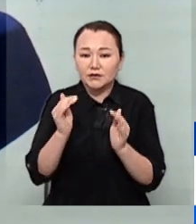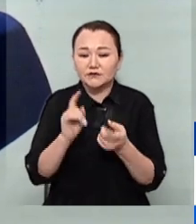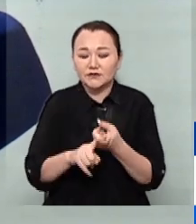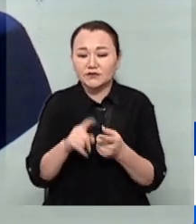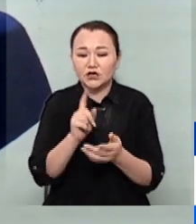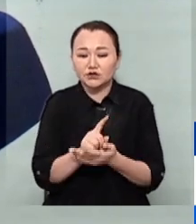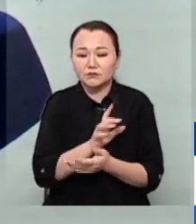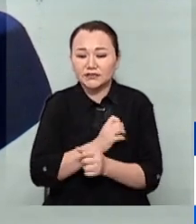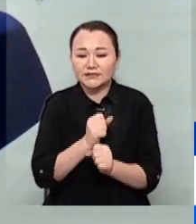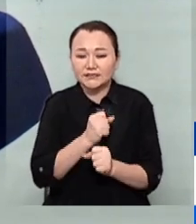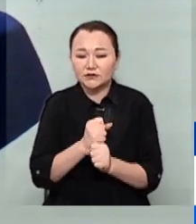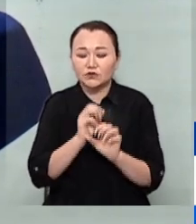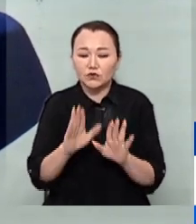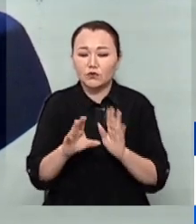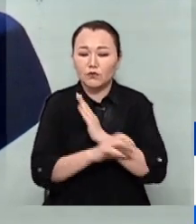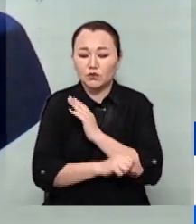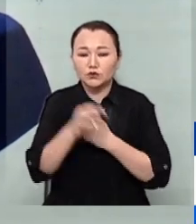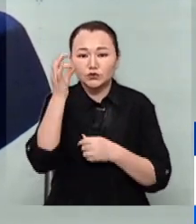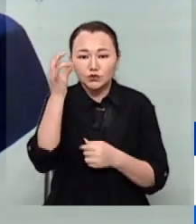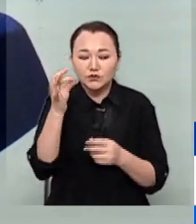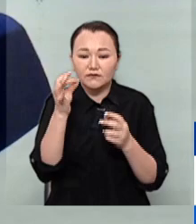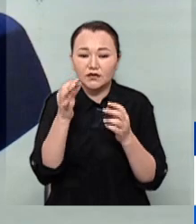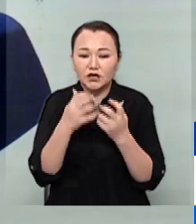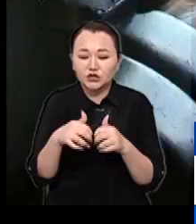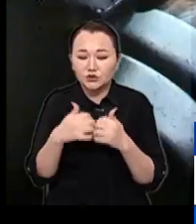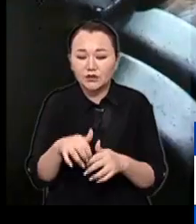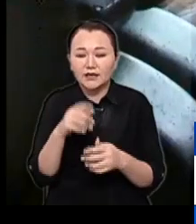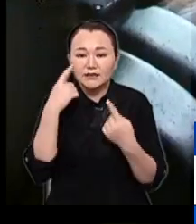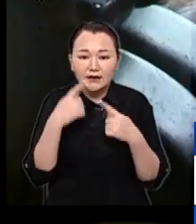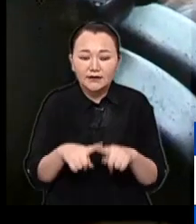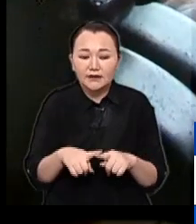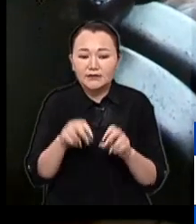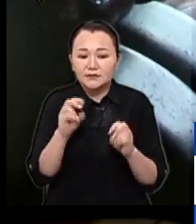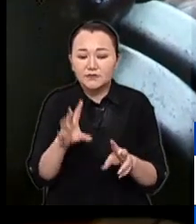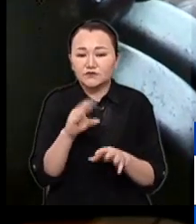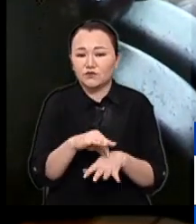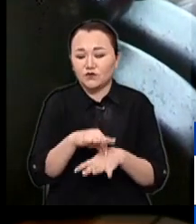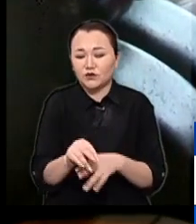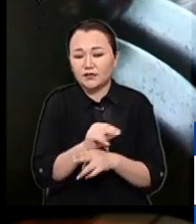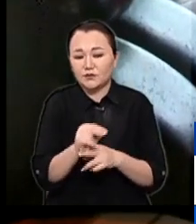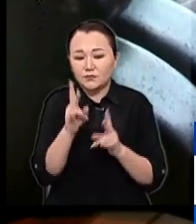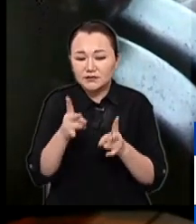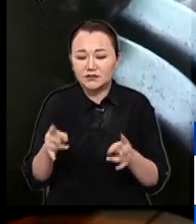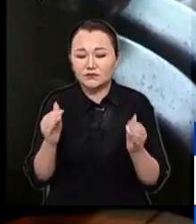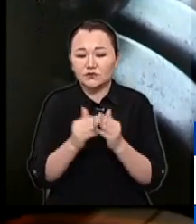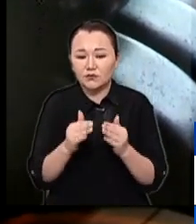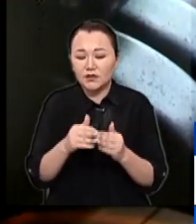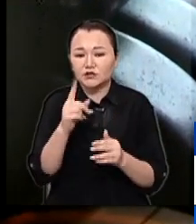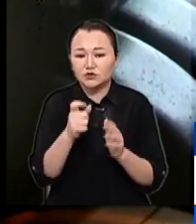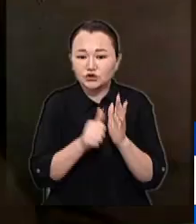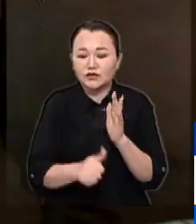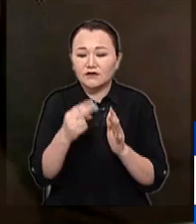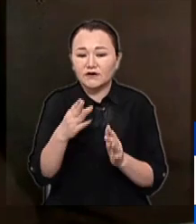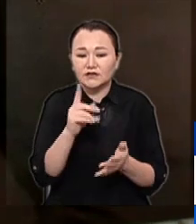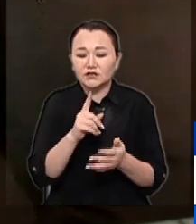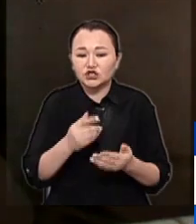далее должны быть сделаны только после четкого расчета технического. Все еще ведется ремонт в пострадавших квартирах. 160